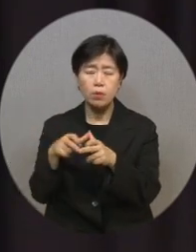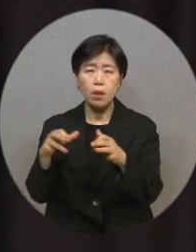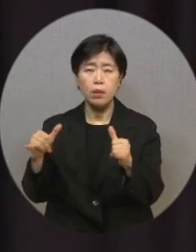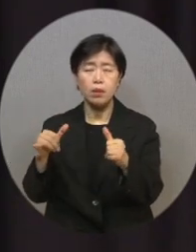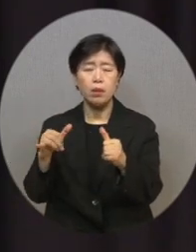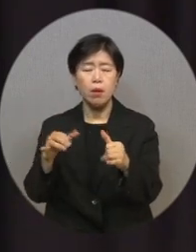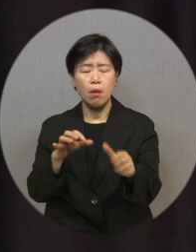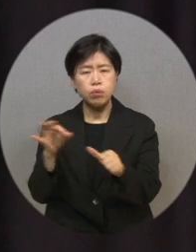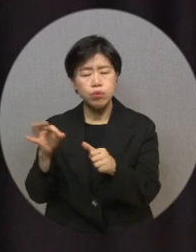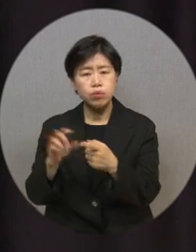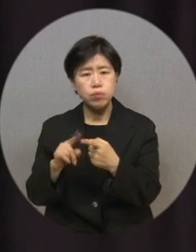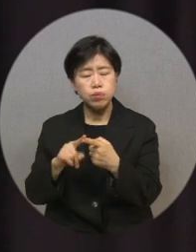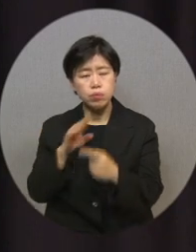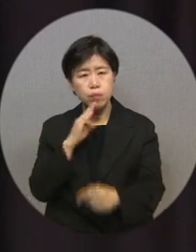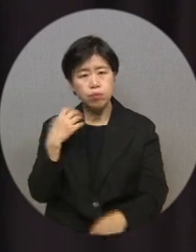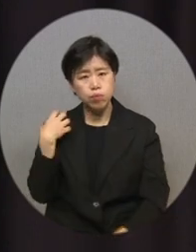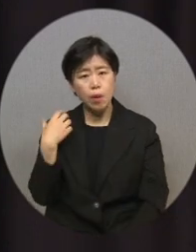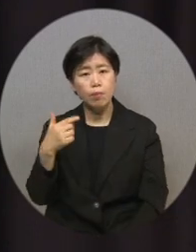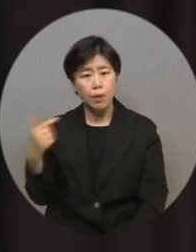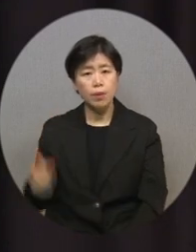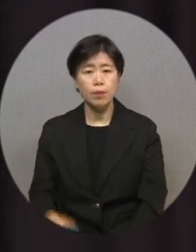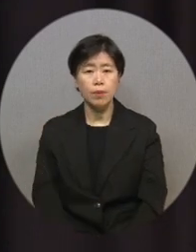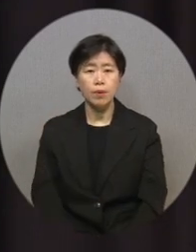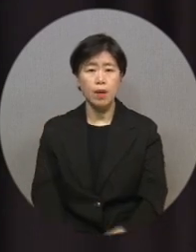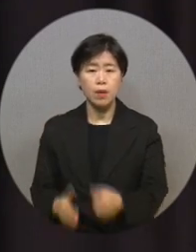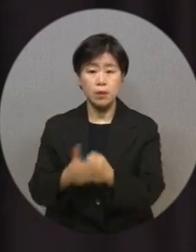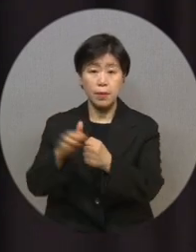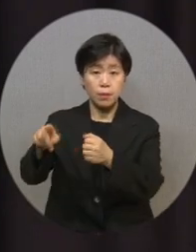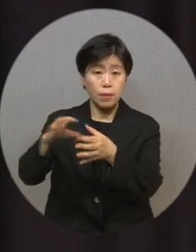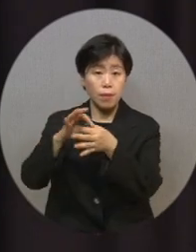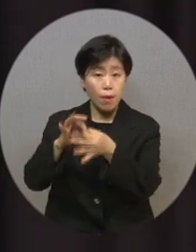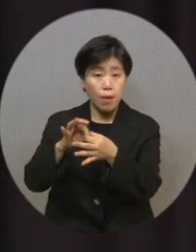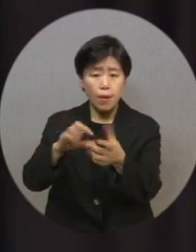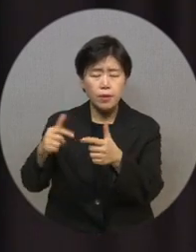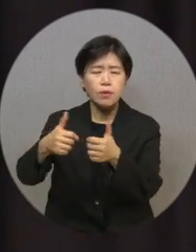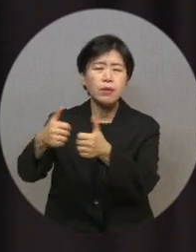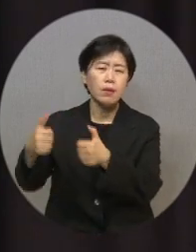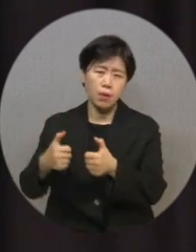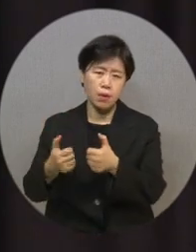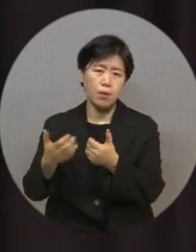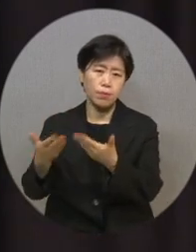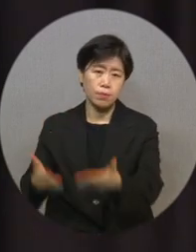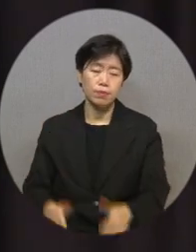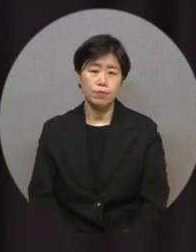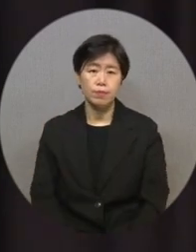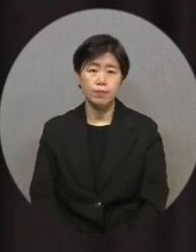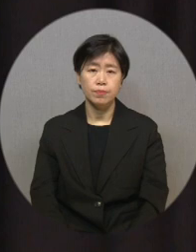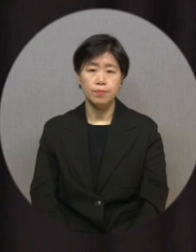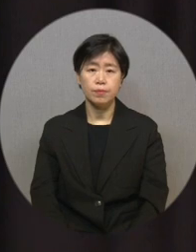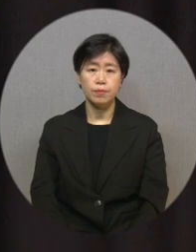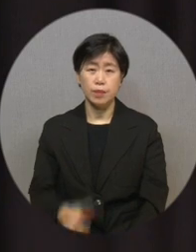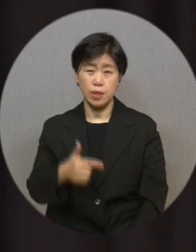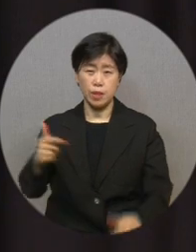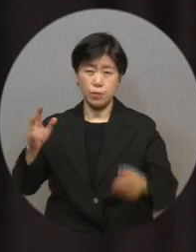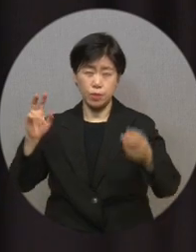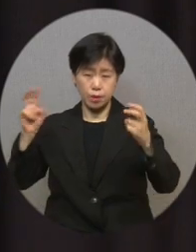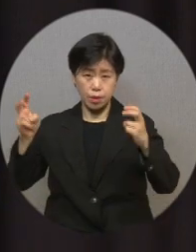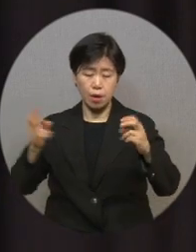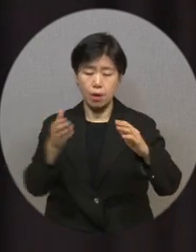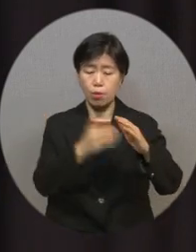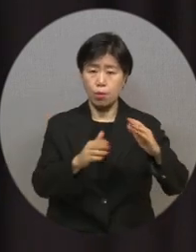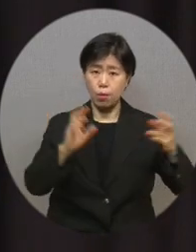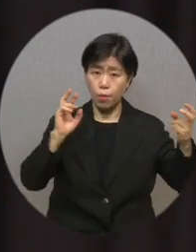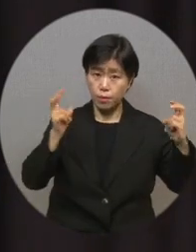저희가 그쪽 포커싱은 이제 장애인 고용 컨설팅 그러니까는 그런 공공기업 대기업들에 대한 고용 해법을